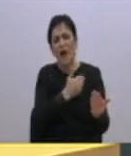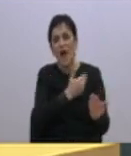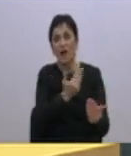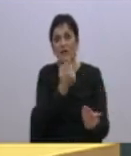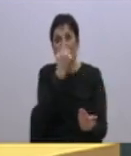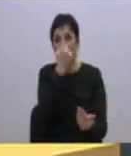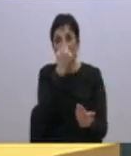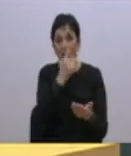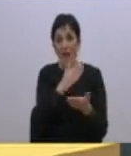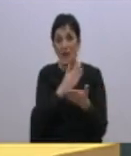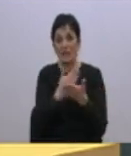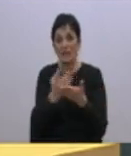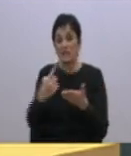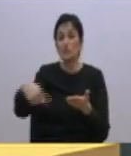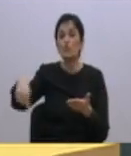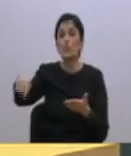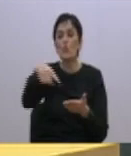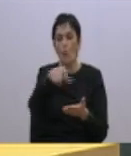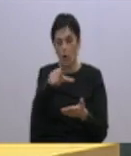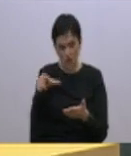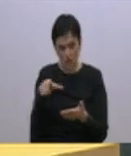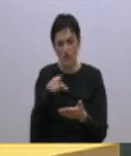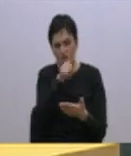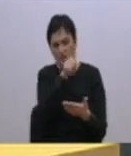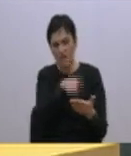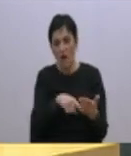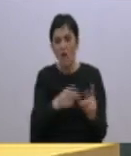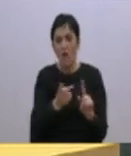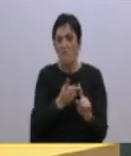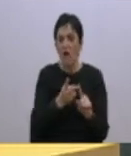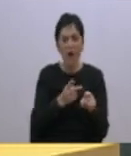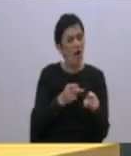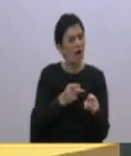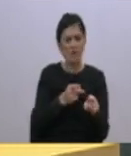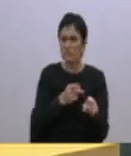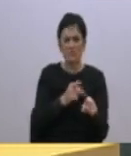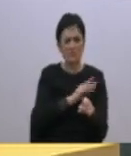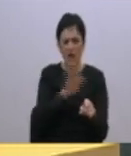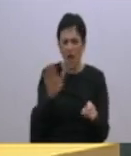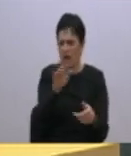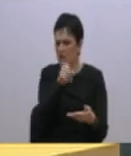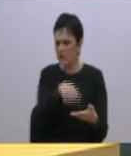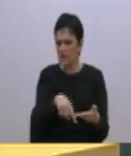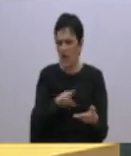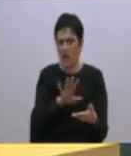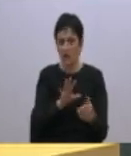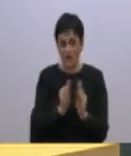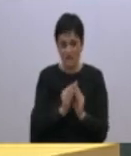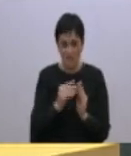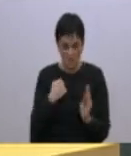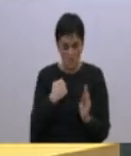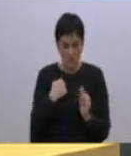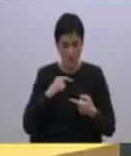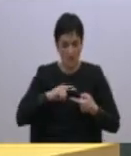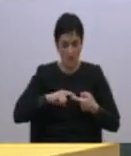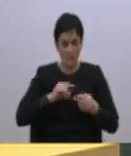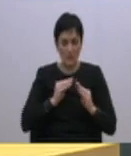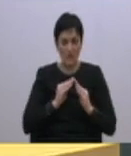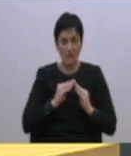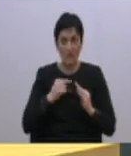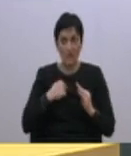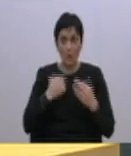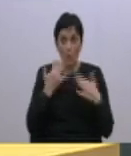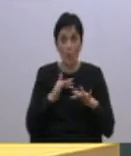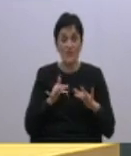ნაწილი მოსახლეობის დაიჯერებს ეგრევე და მეორე ნაწილი არავითარ შემთხვევაში არ დაიჯერებს იგივე მეხება მეც აქამდე